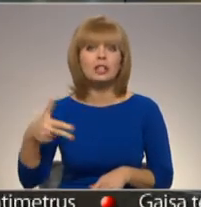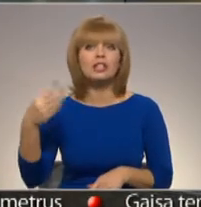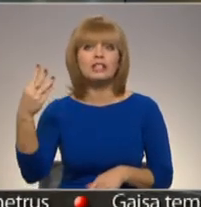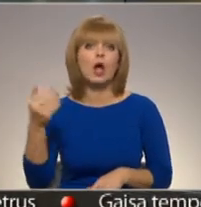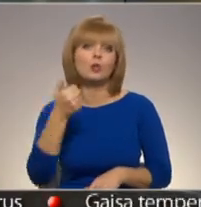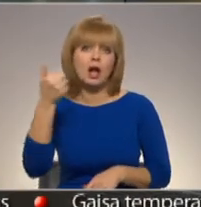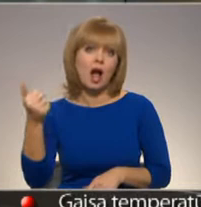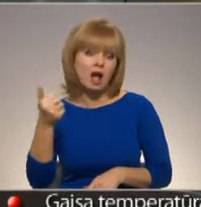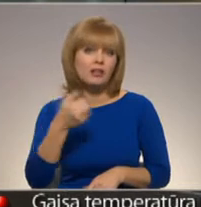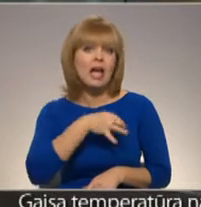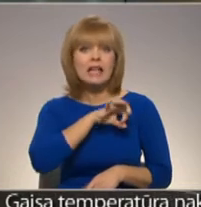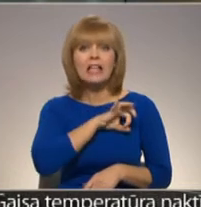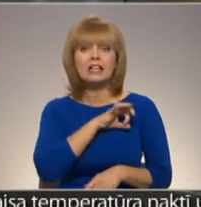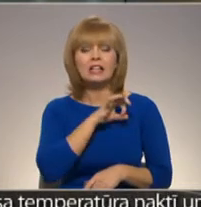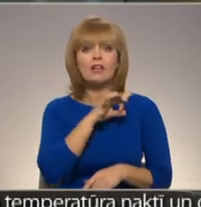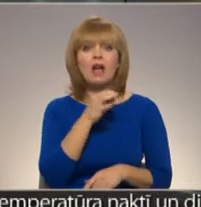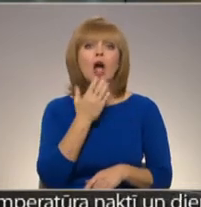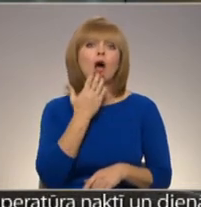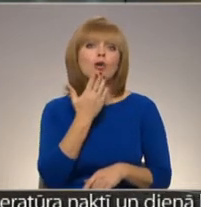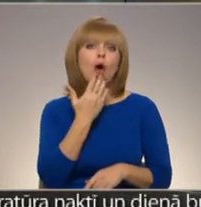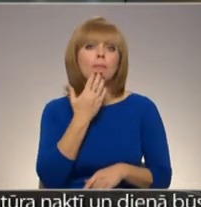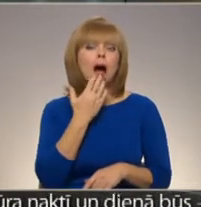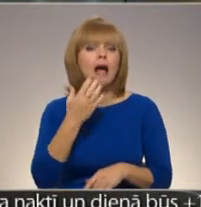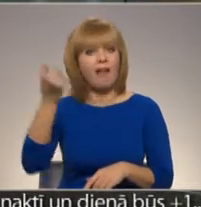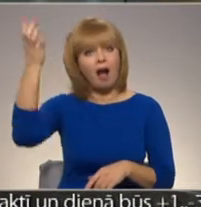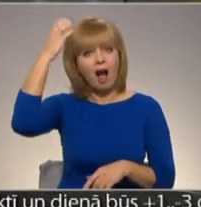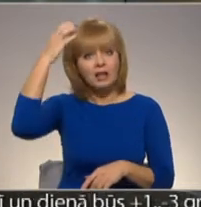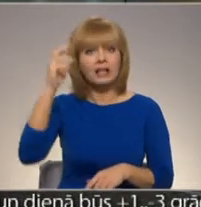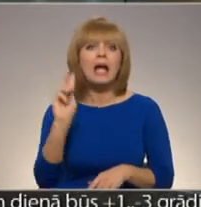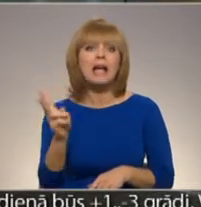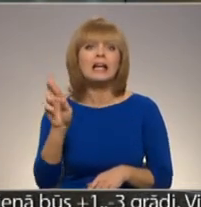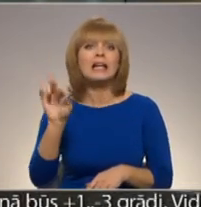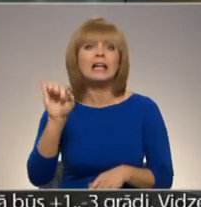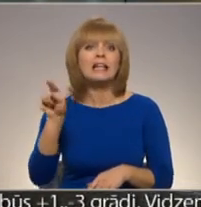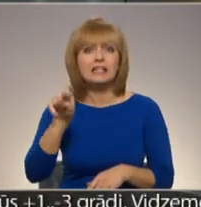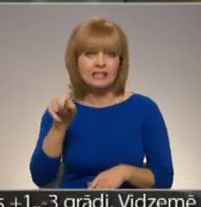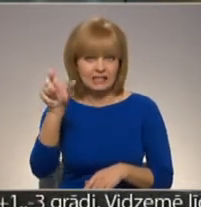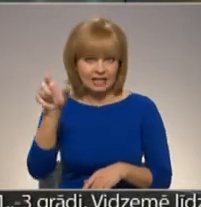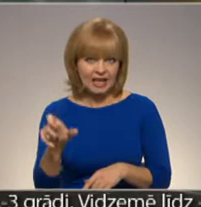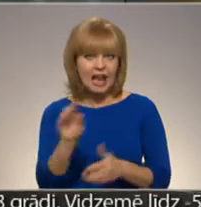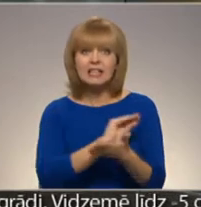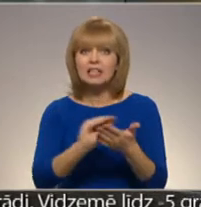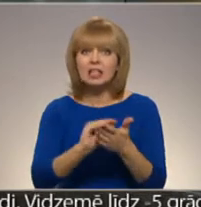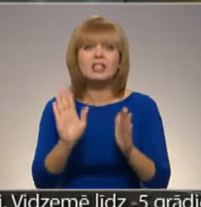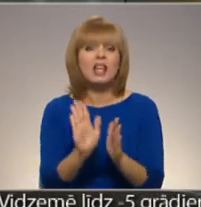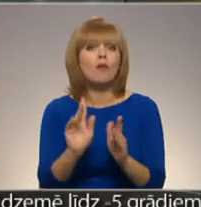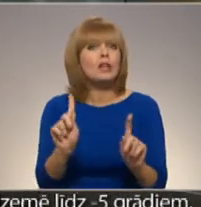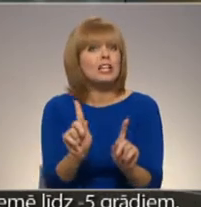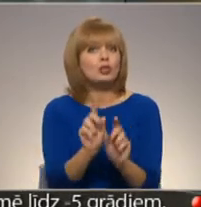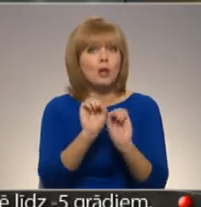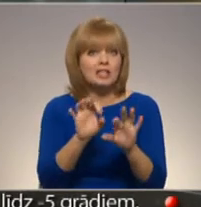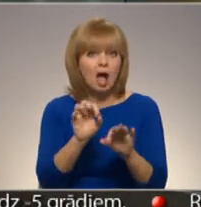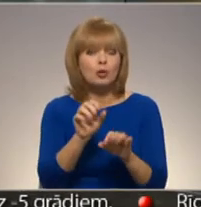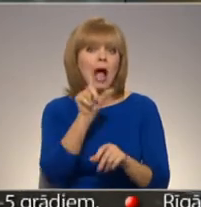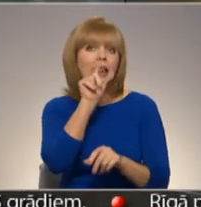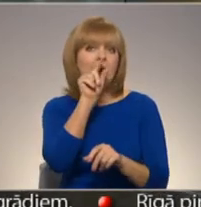1934. Gadā detektīvu romānu karaliene Agata Kristī sarakstīja savu īso stāstu Lakstīgala māja, holivudiskā